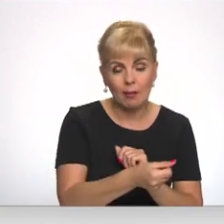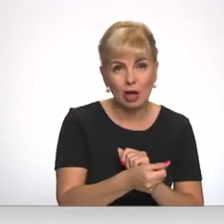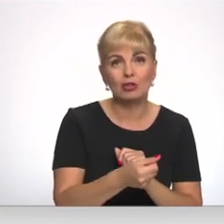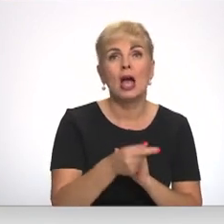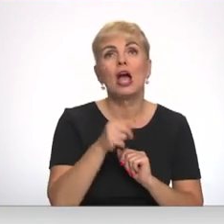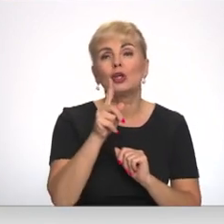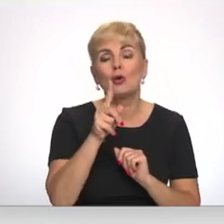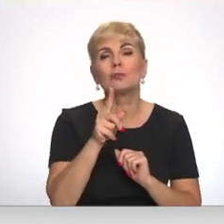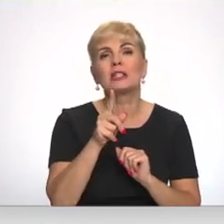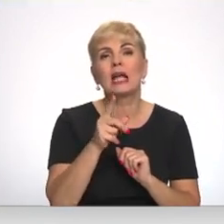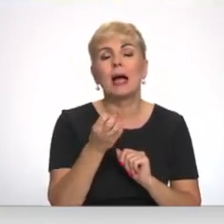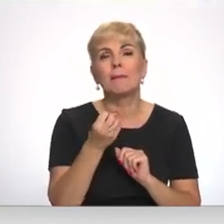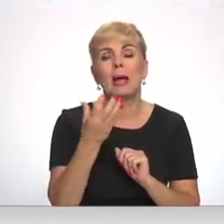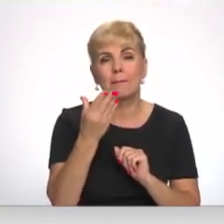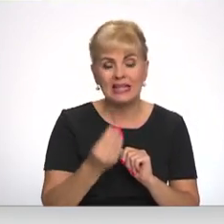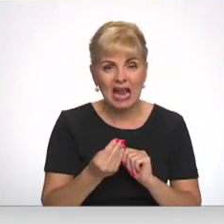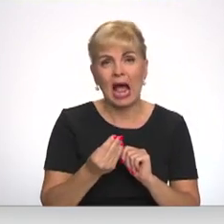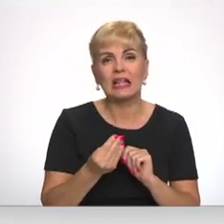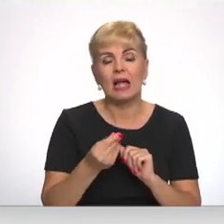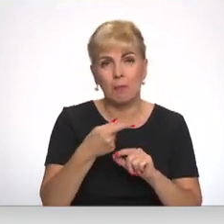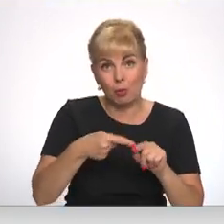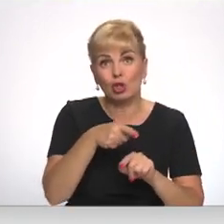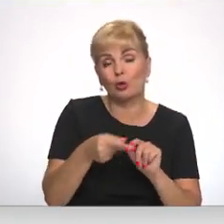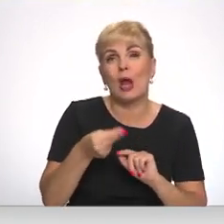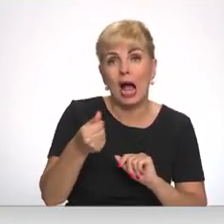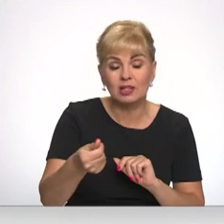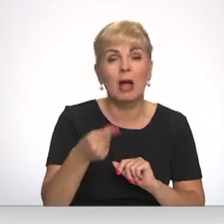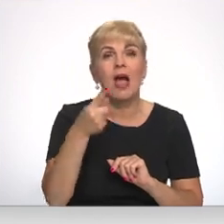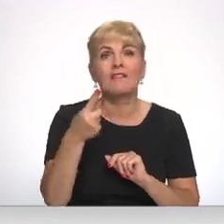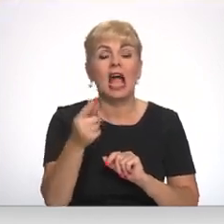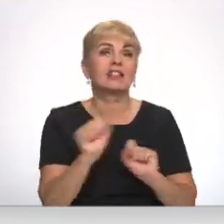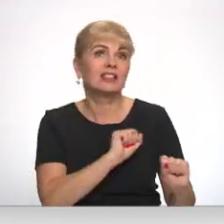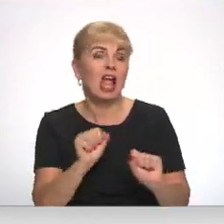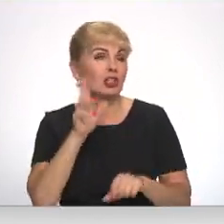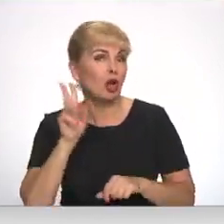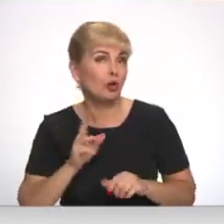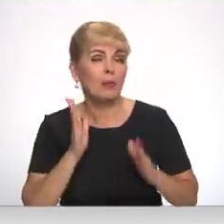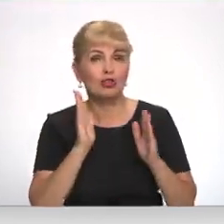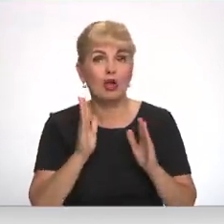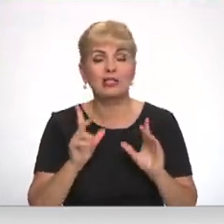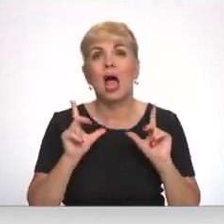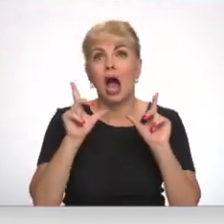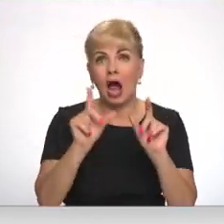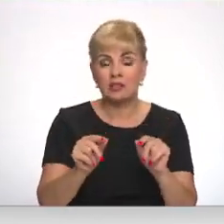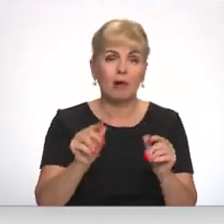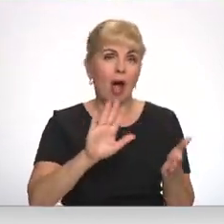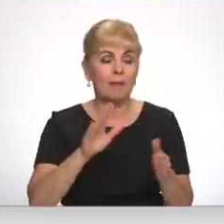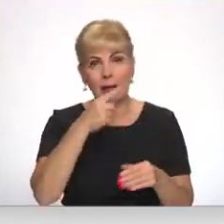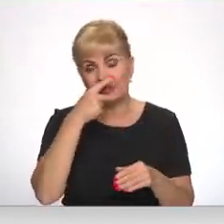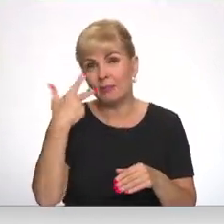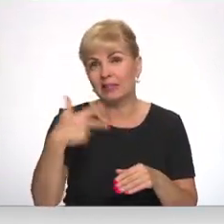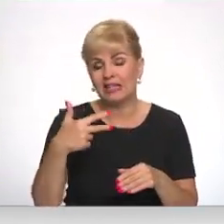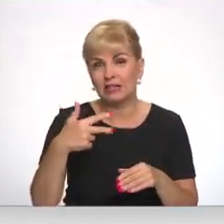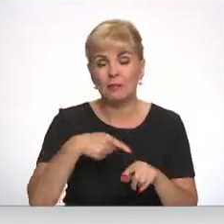jāsmaksāja 15 dienu laikā. Pēc brīža vēl viens steidzīgais autovadītājs uz Jūrmalas šoseis aizsteidz ar gandrīz 130 km